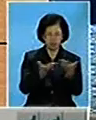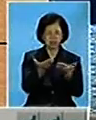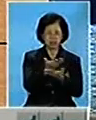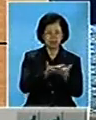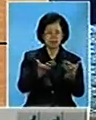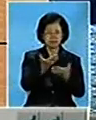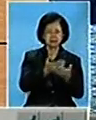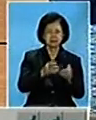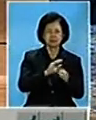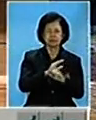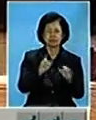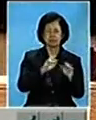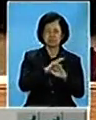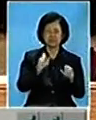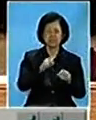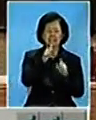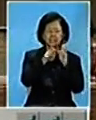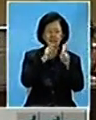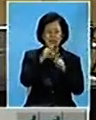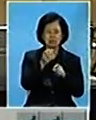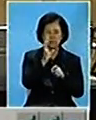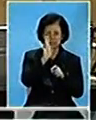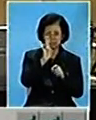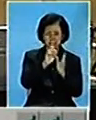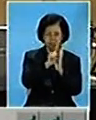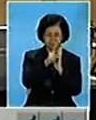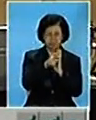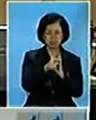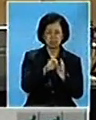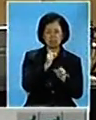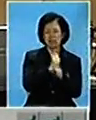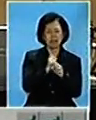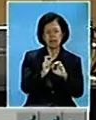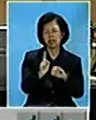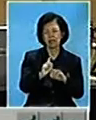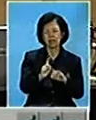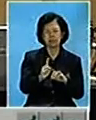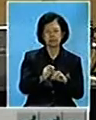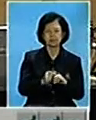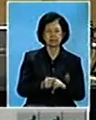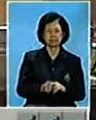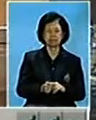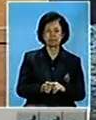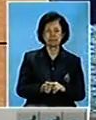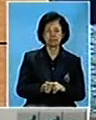ทู้นะครับ ขอบพระคุณ ขอ7นาทีจะเอายังไงปรึกษา ขอบพระคุณท่านประธานครับ ท่านประธาน